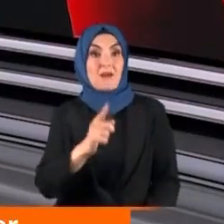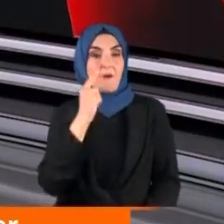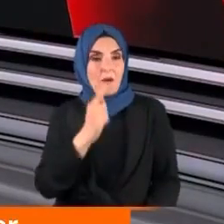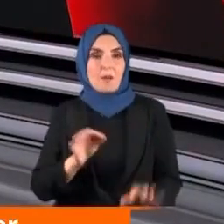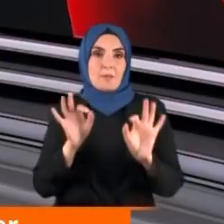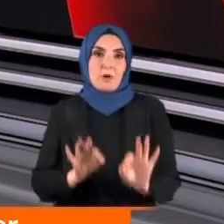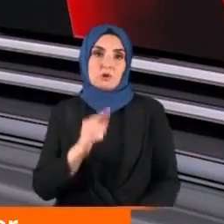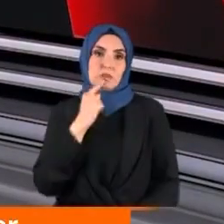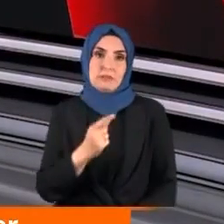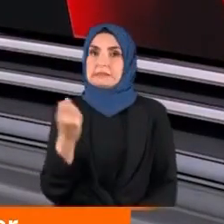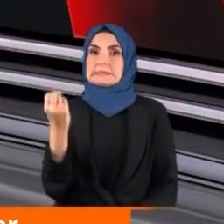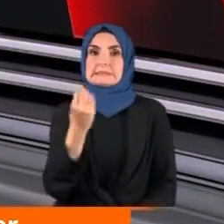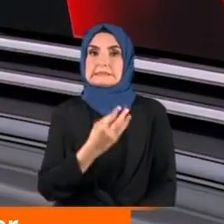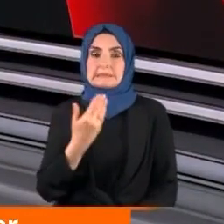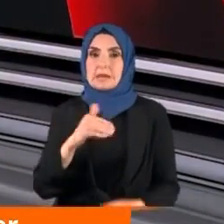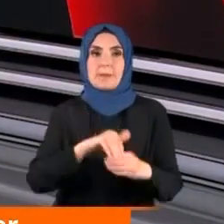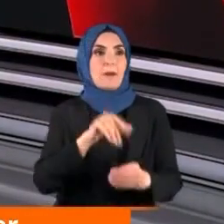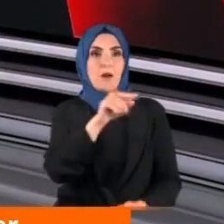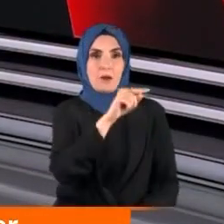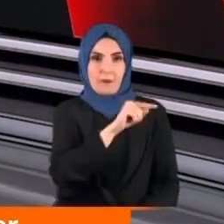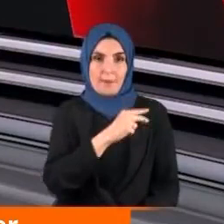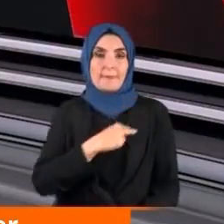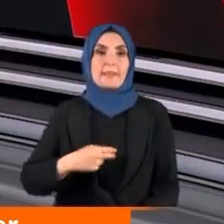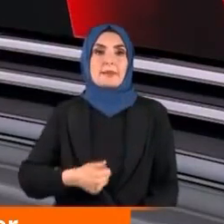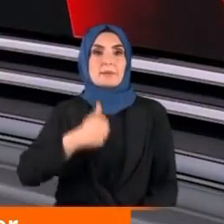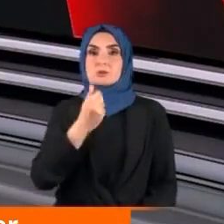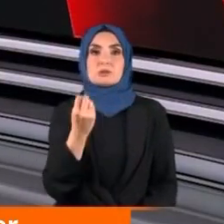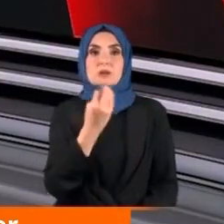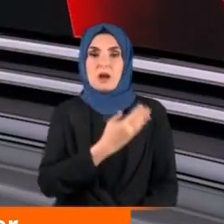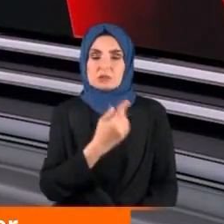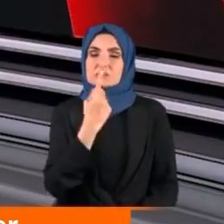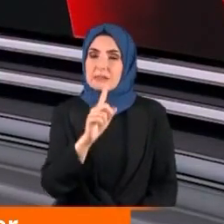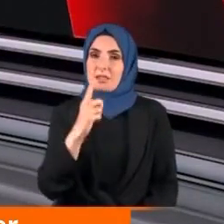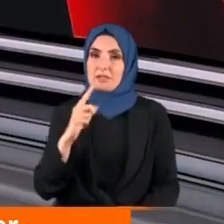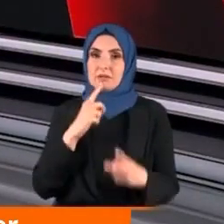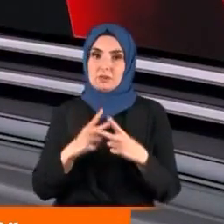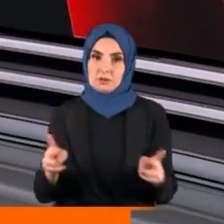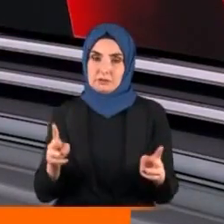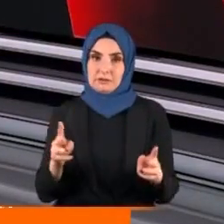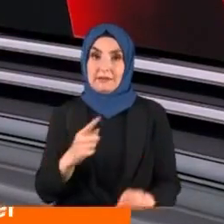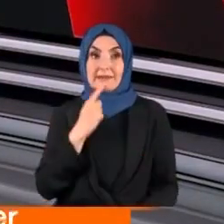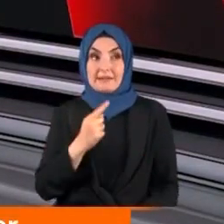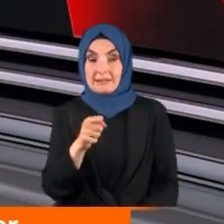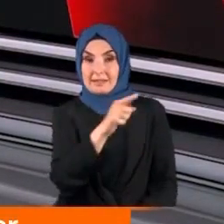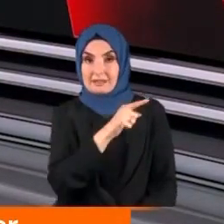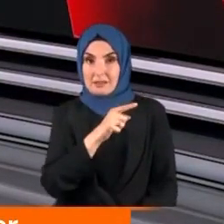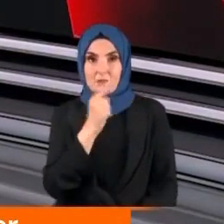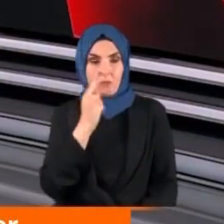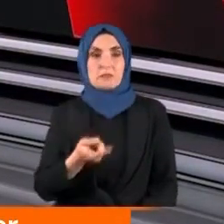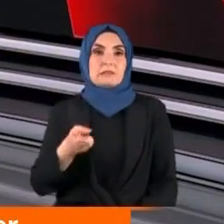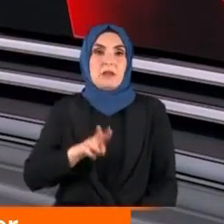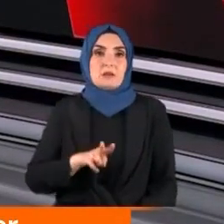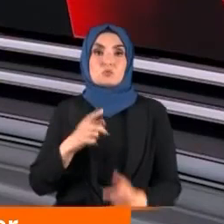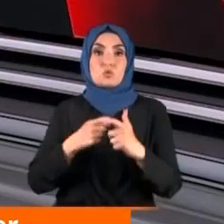hangi partiden kaç belediye başkanının soruşturulduğunu da tek tek açıkladı. Dahası iddiaların aksine soruşturma izni